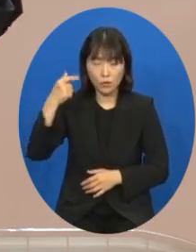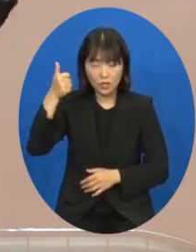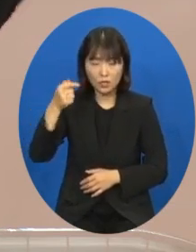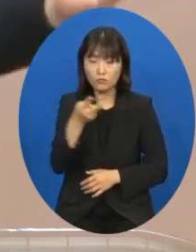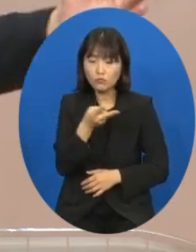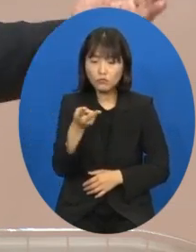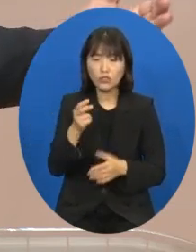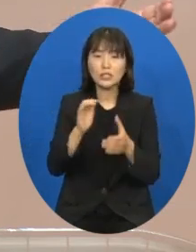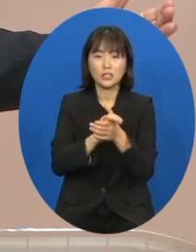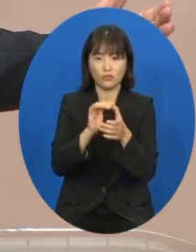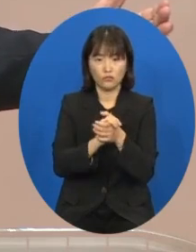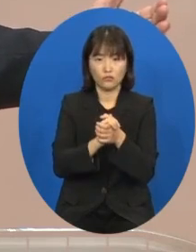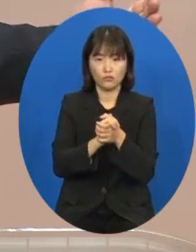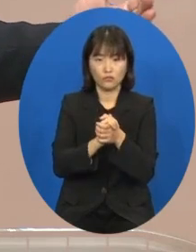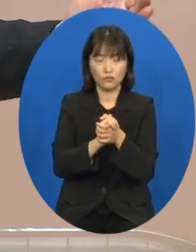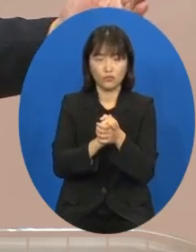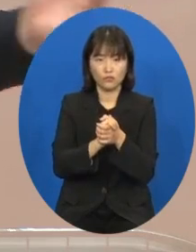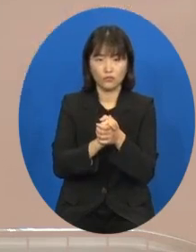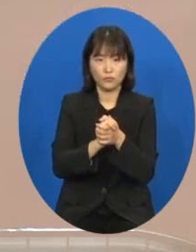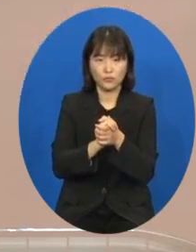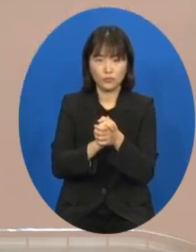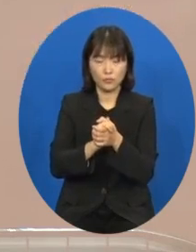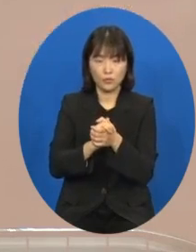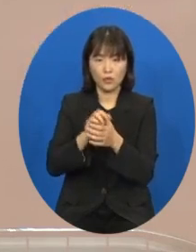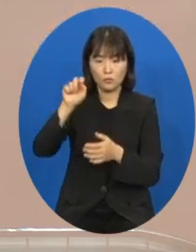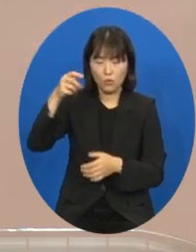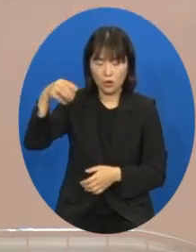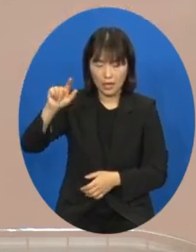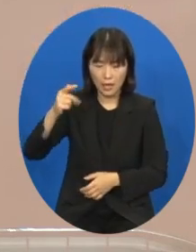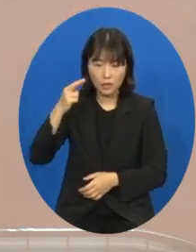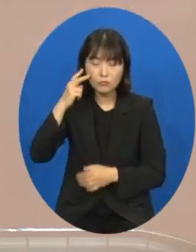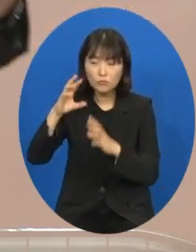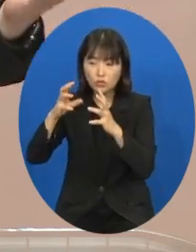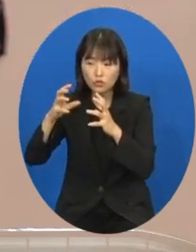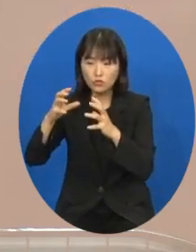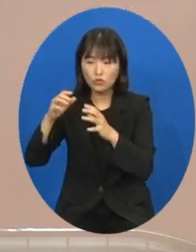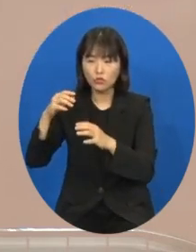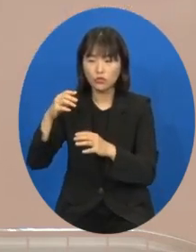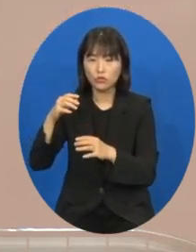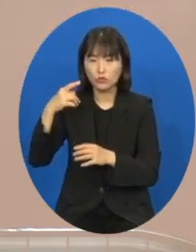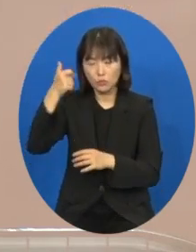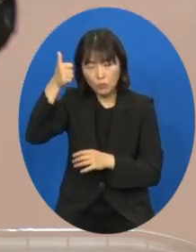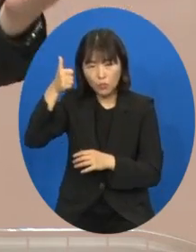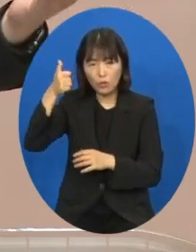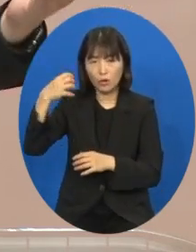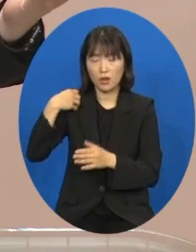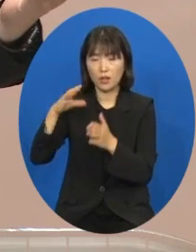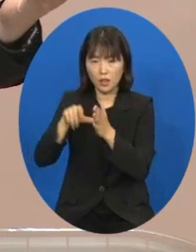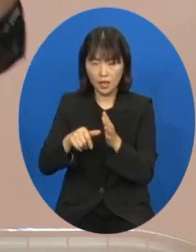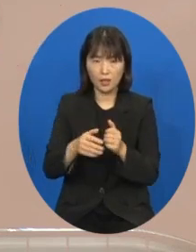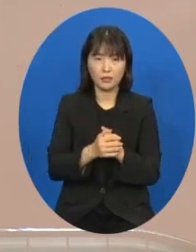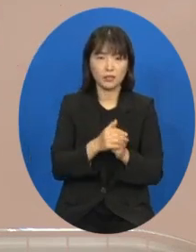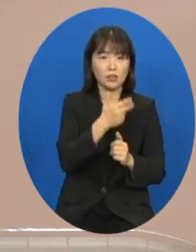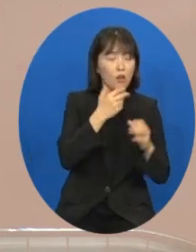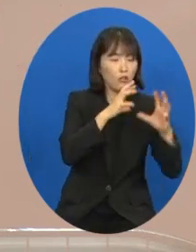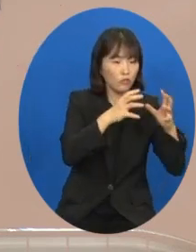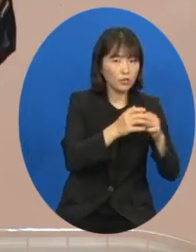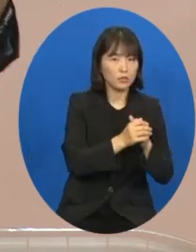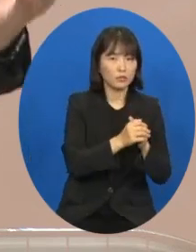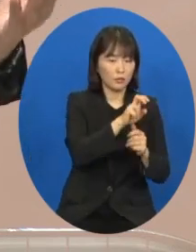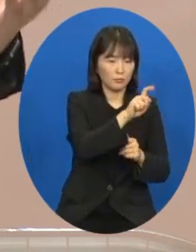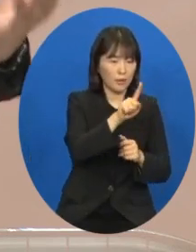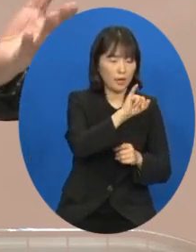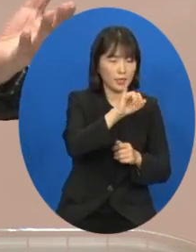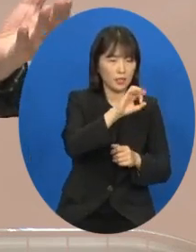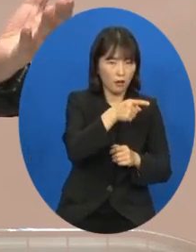목사님이 미국에서 목회하실 때 마이어 목사님이 늘 매일 기도하셨어요. 이 캠벨